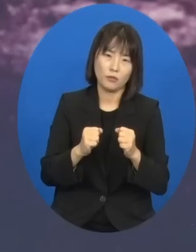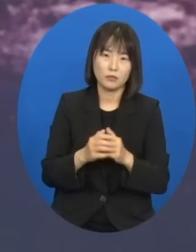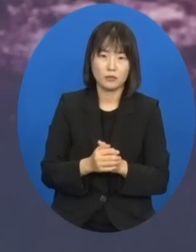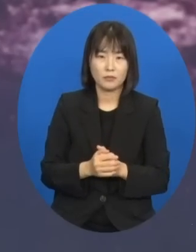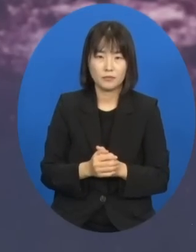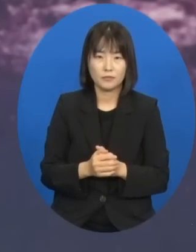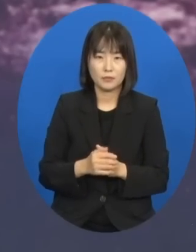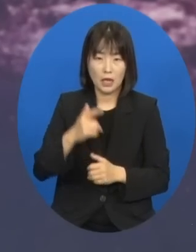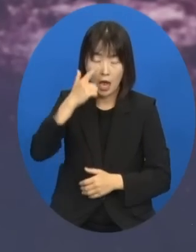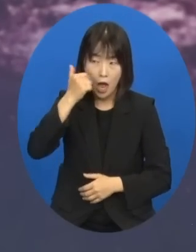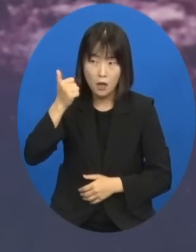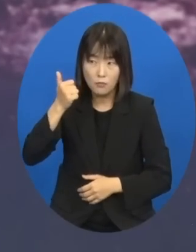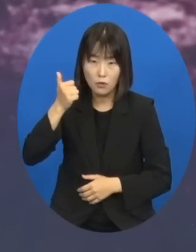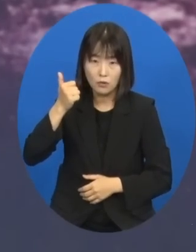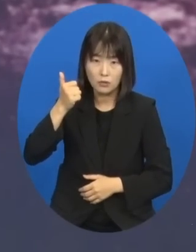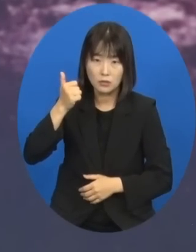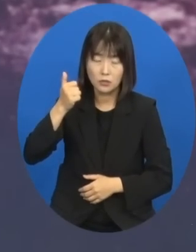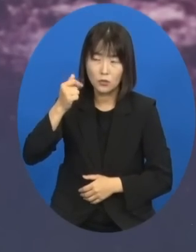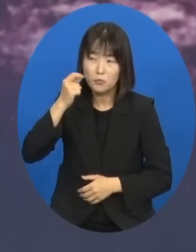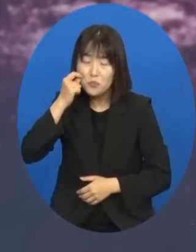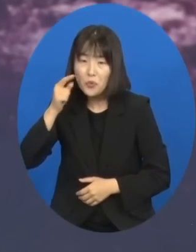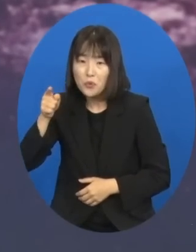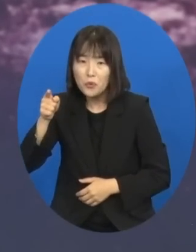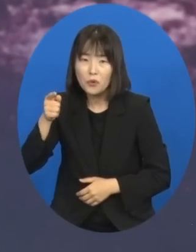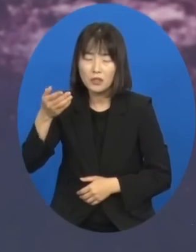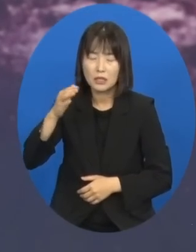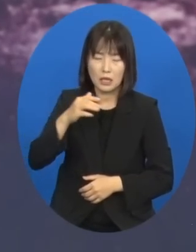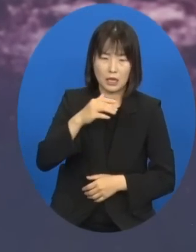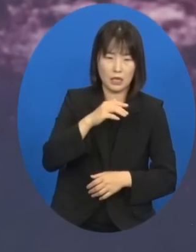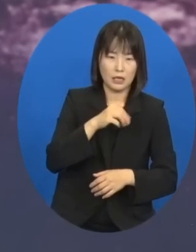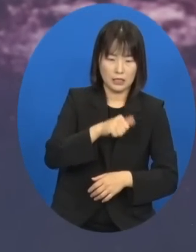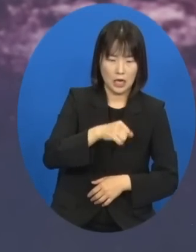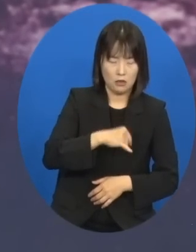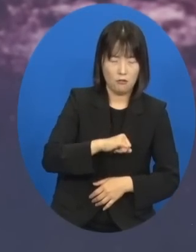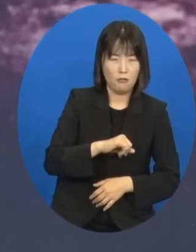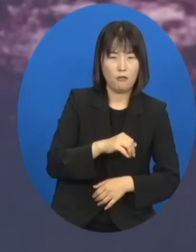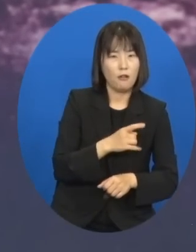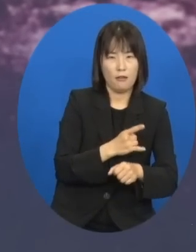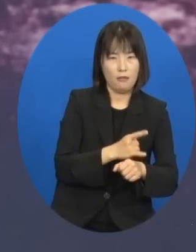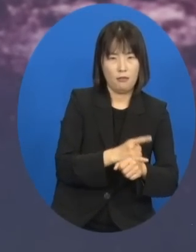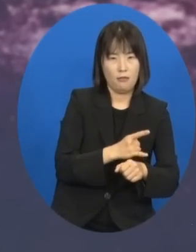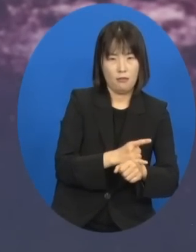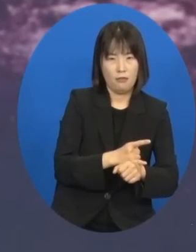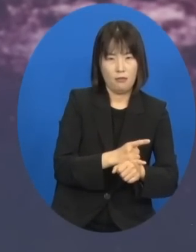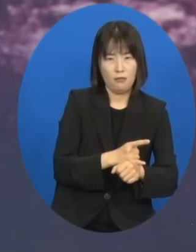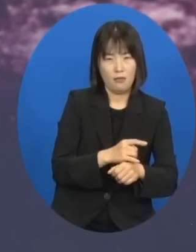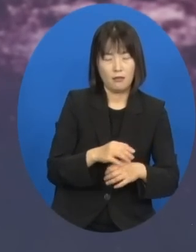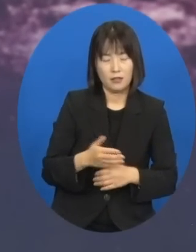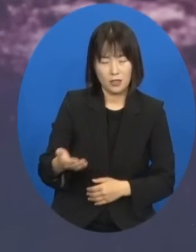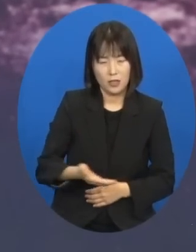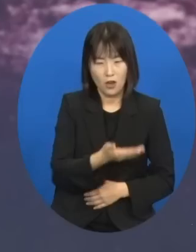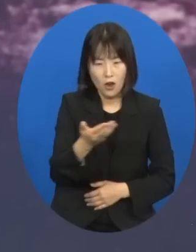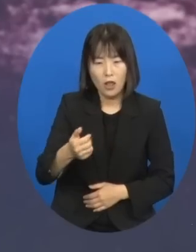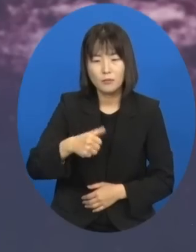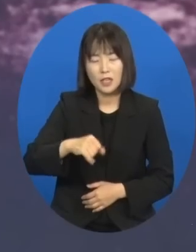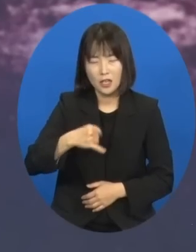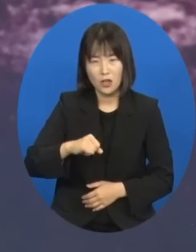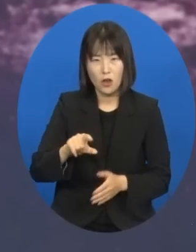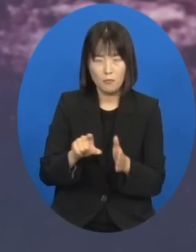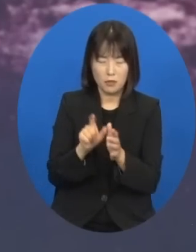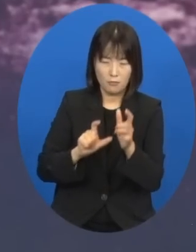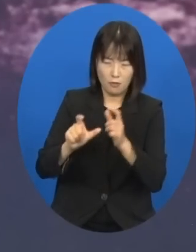못한 걸 아들이 했다는 겁니다. 여러분들의 자녀가 여러분들보다 더 믿음의 견고한 지경이 이르기를